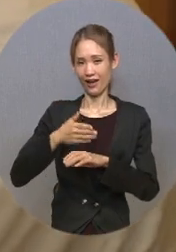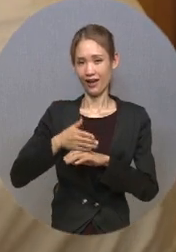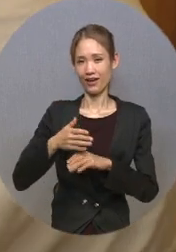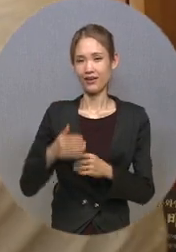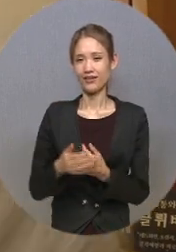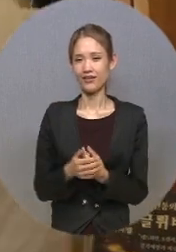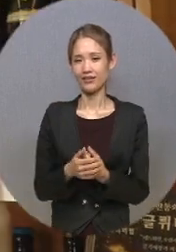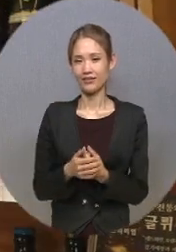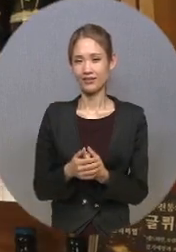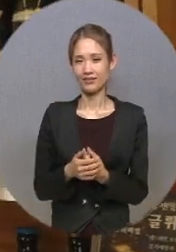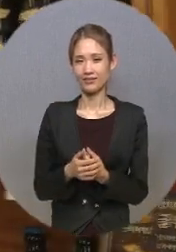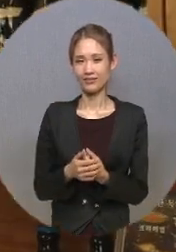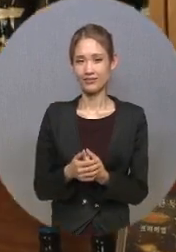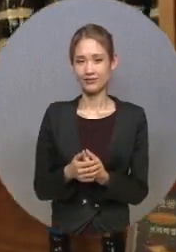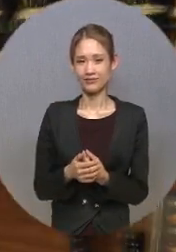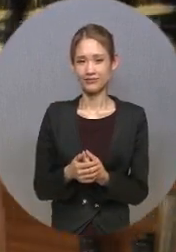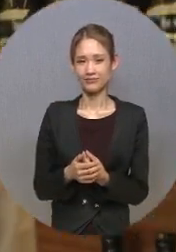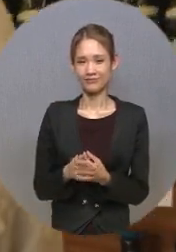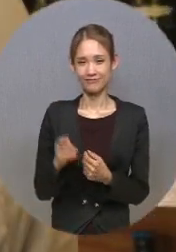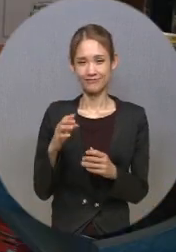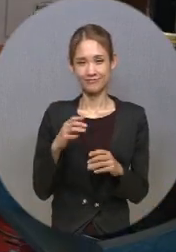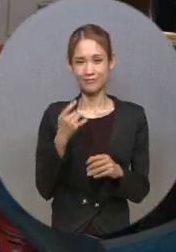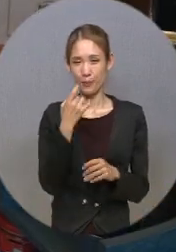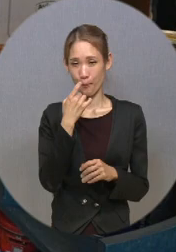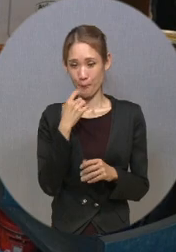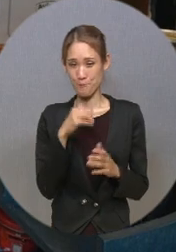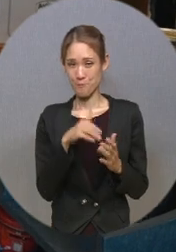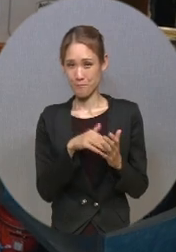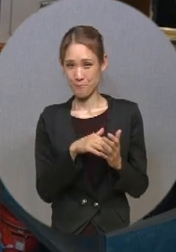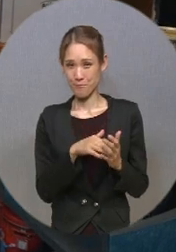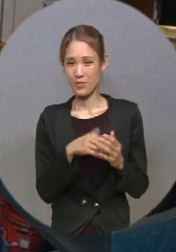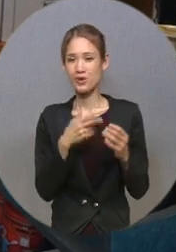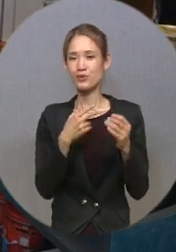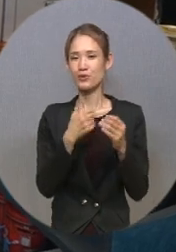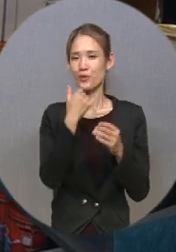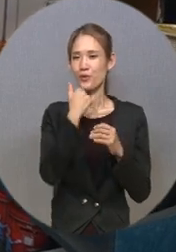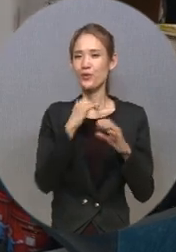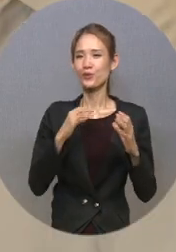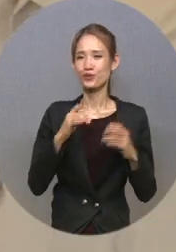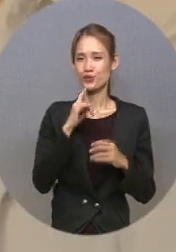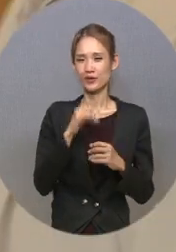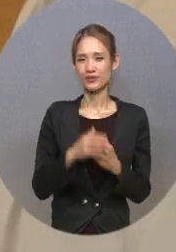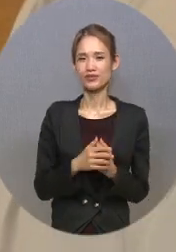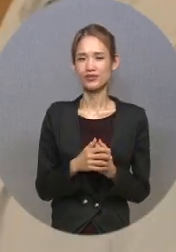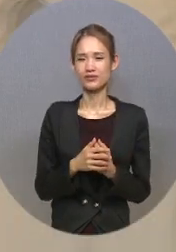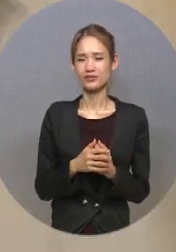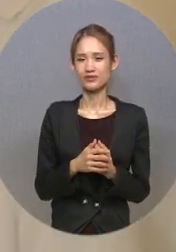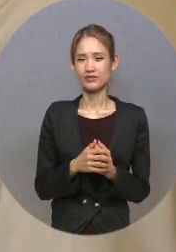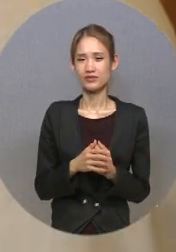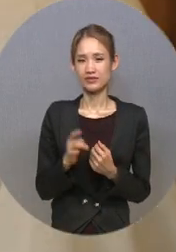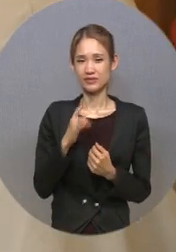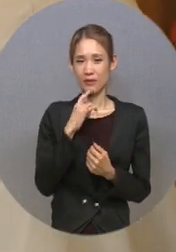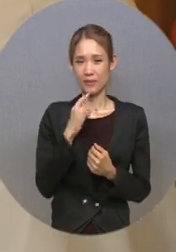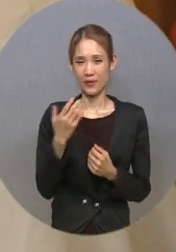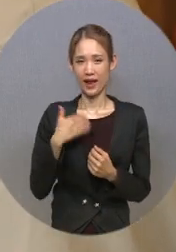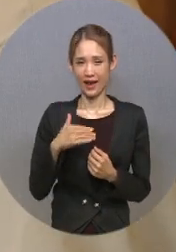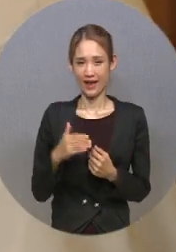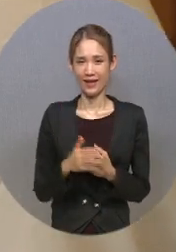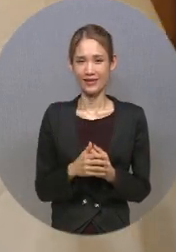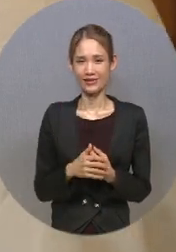감사하다고요. 여기까지밖에 못 배웠어요. 저 제2 외국어 독일. 네. 아 진짜. 네. 근데 그거밖에 모른다고요? 어 이거밖에